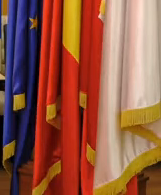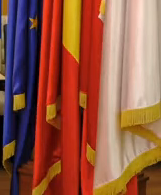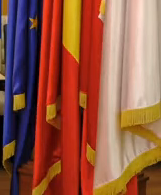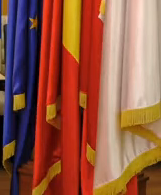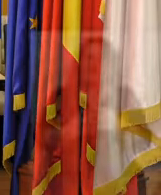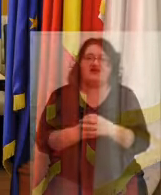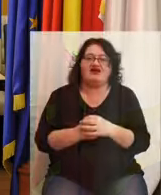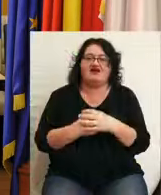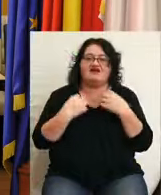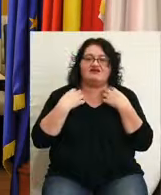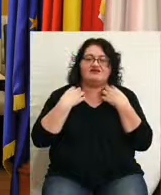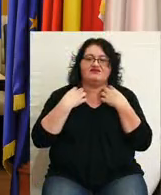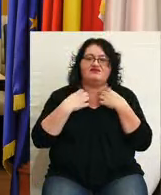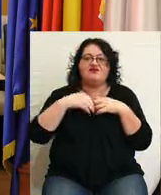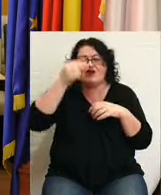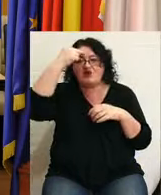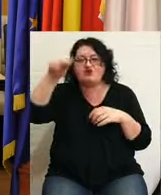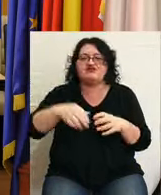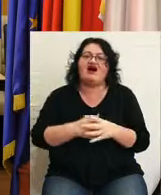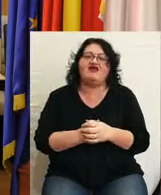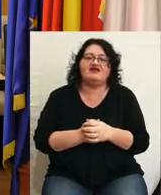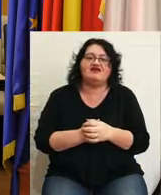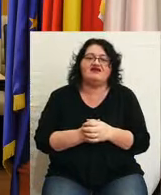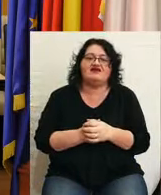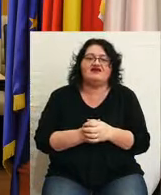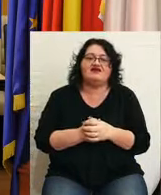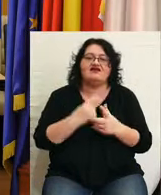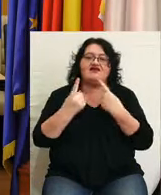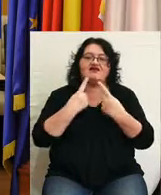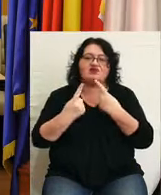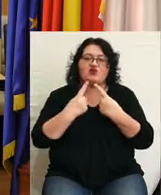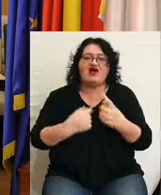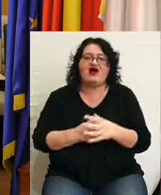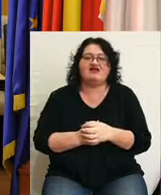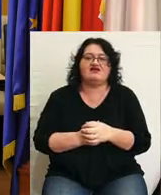de anunțat, de discutat.